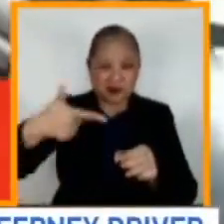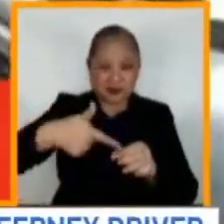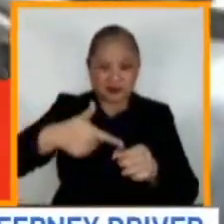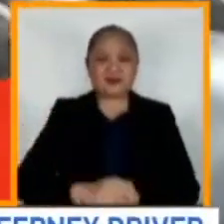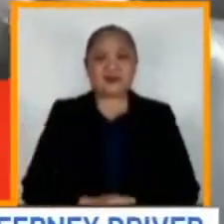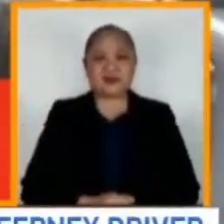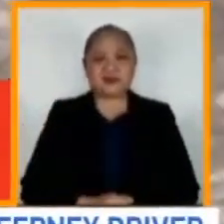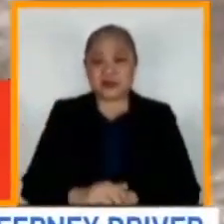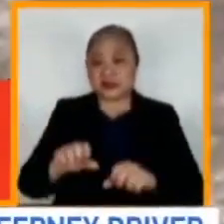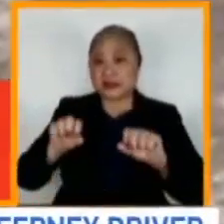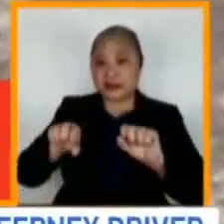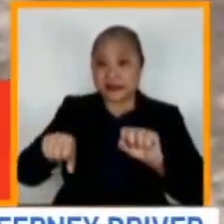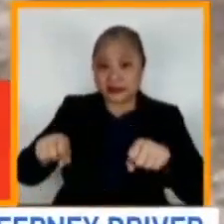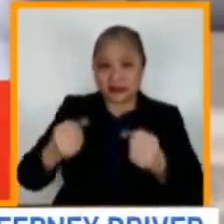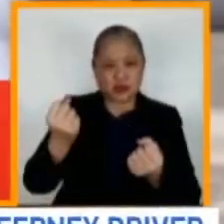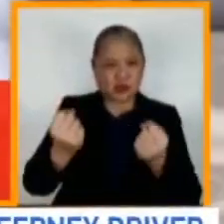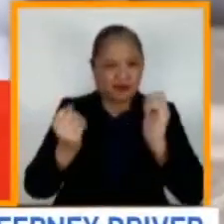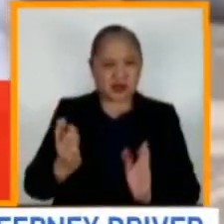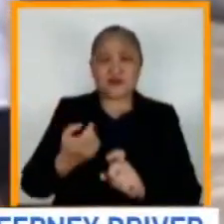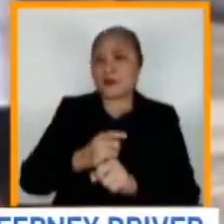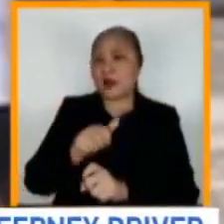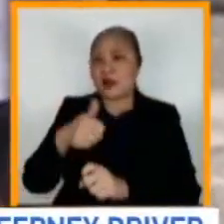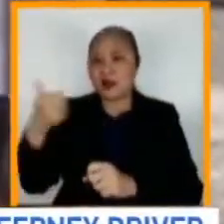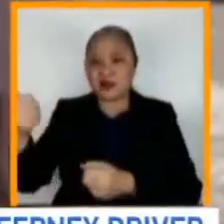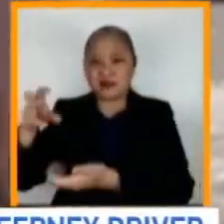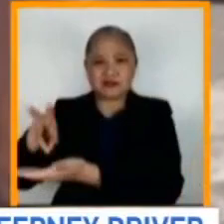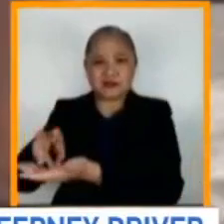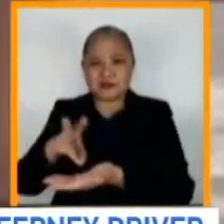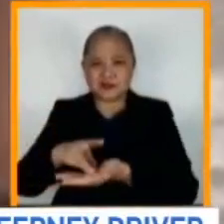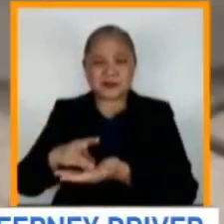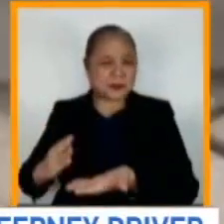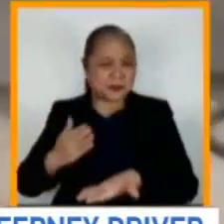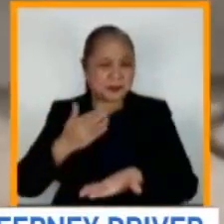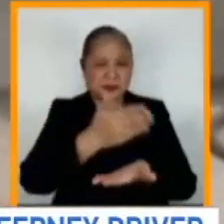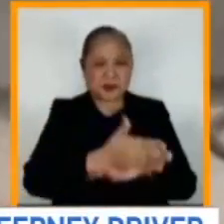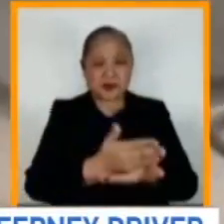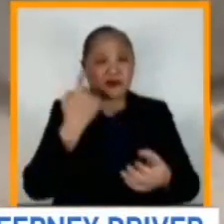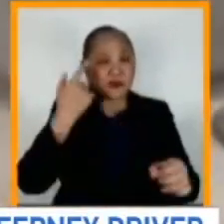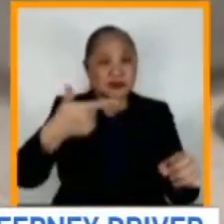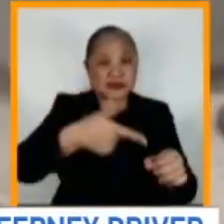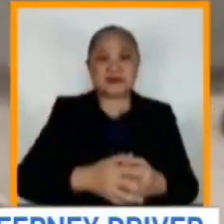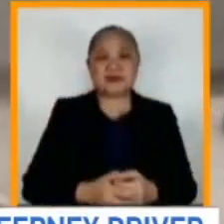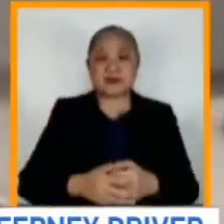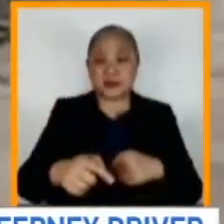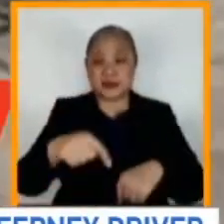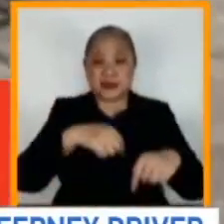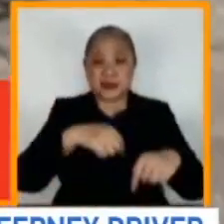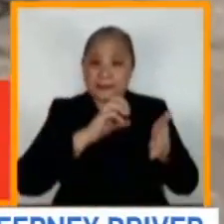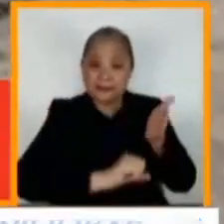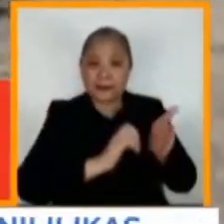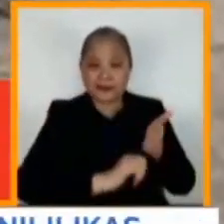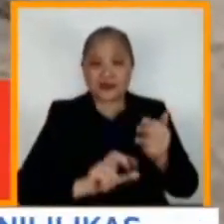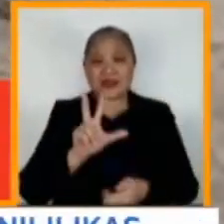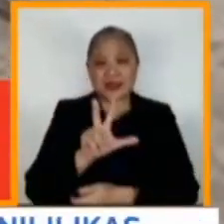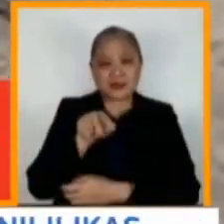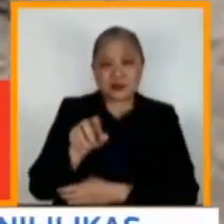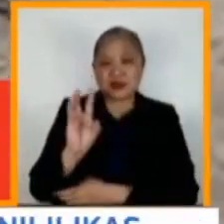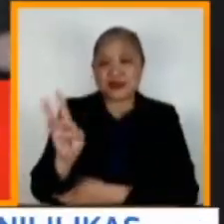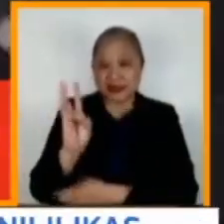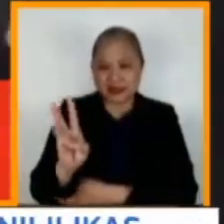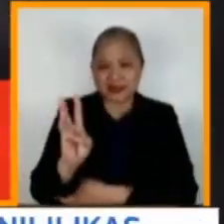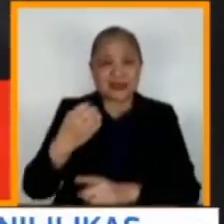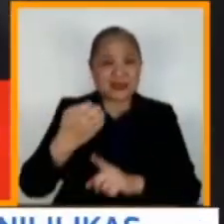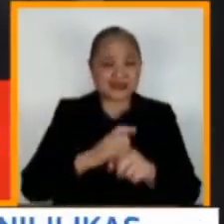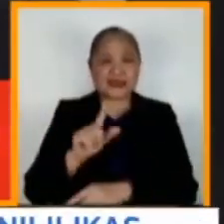ang pumunta para magpagasolina. Ang rollback ay 3 pesos and 60 centavos kada litro sa gasolina at 5 pesos